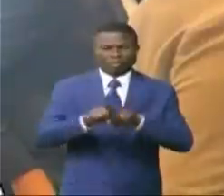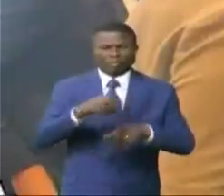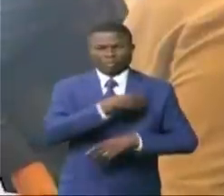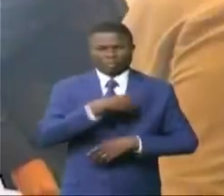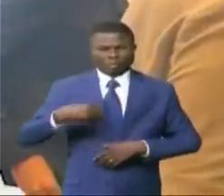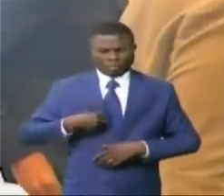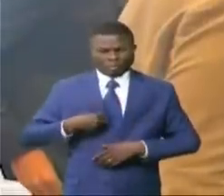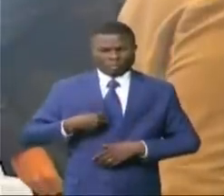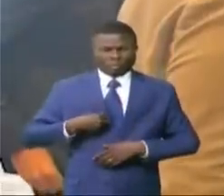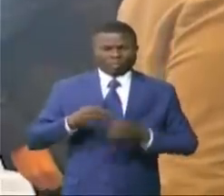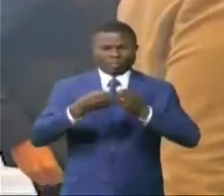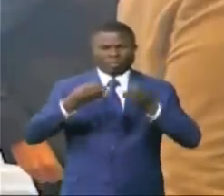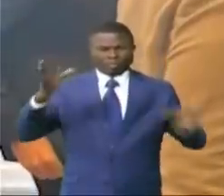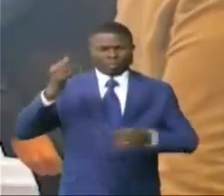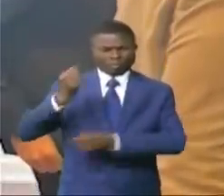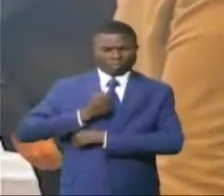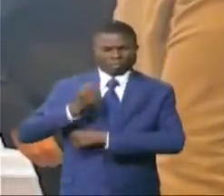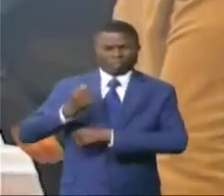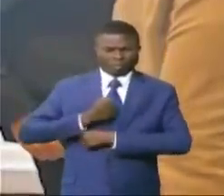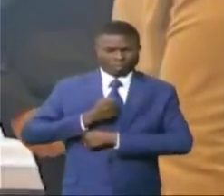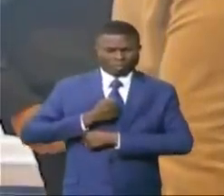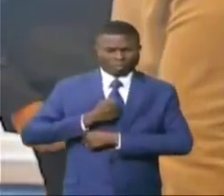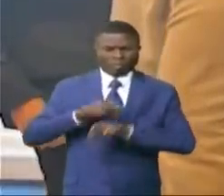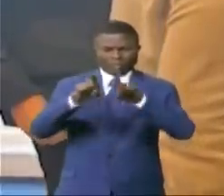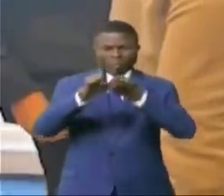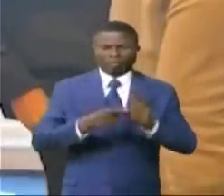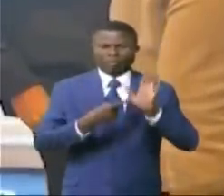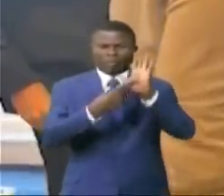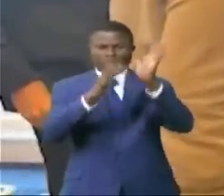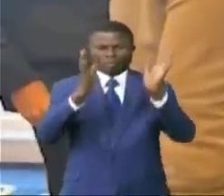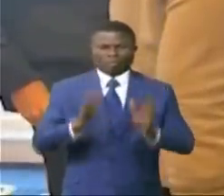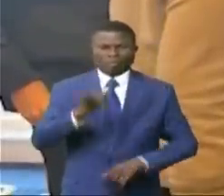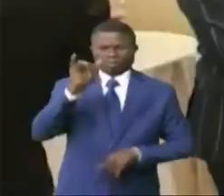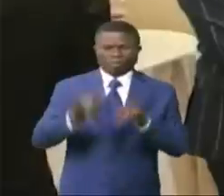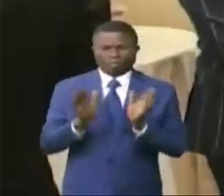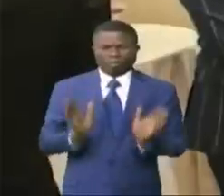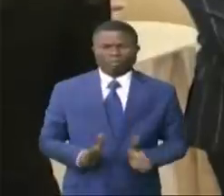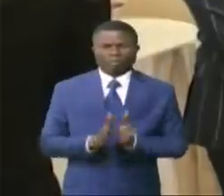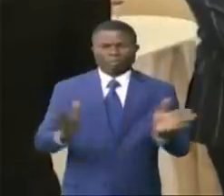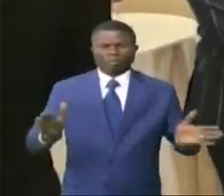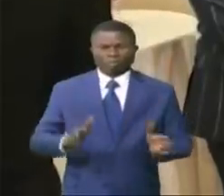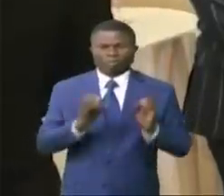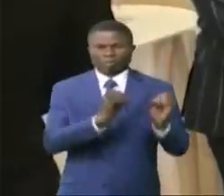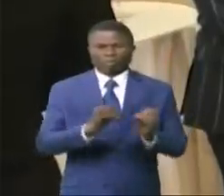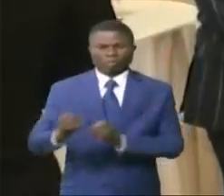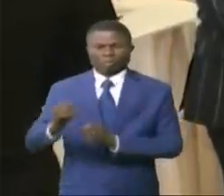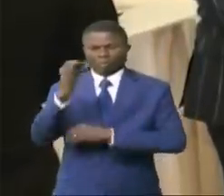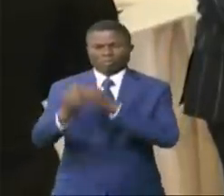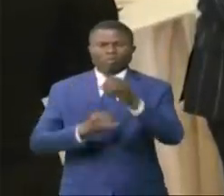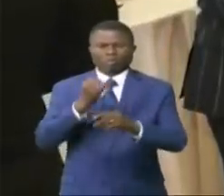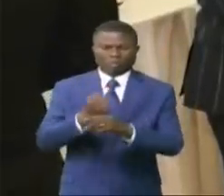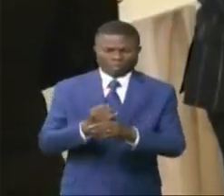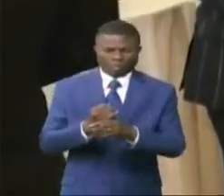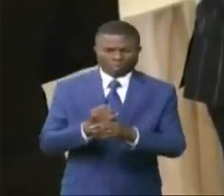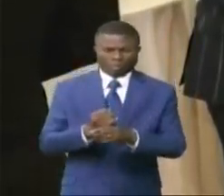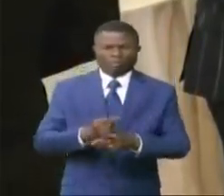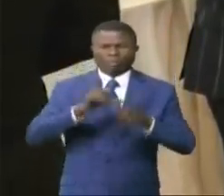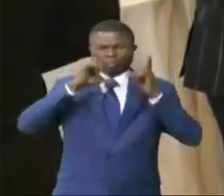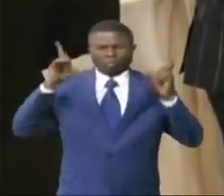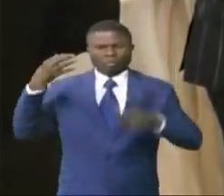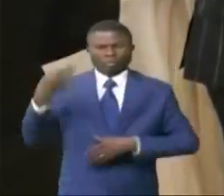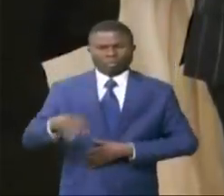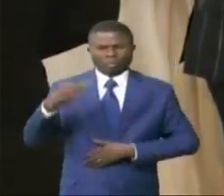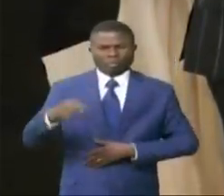du patrimoine canadien et la représentante de la secrétaire générale de l'Organisation internationale de la francophonie